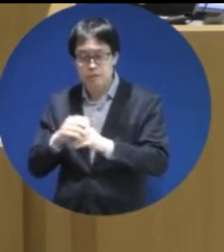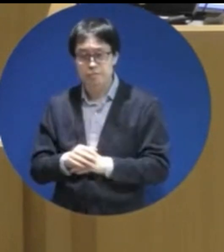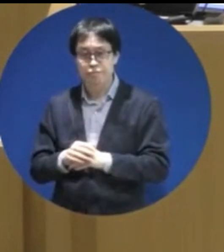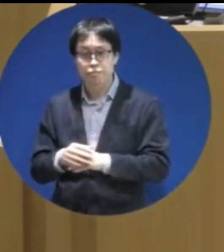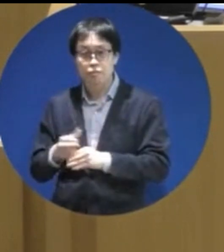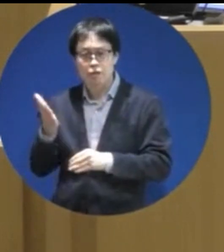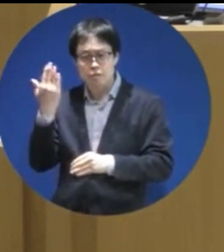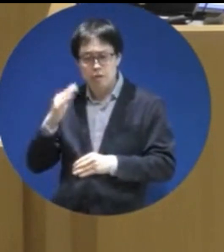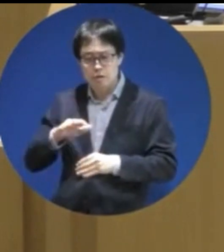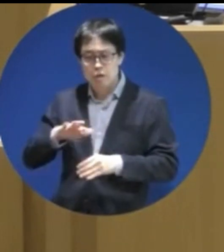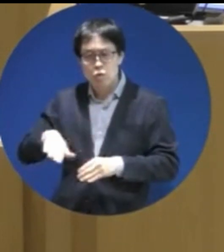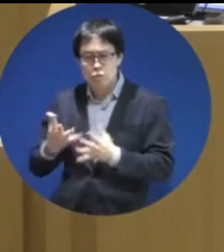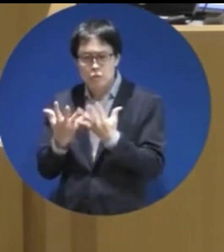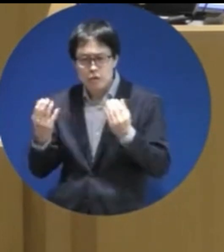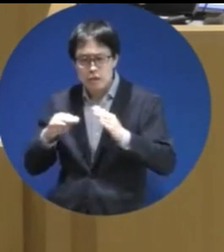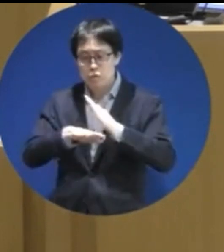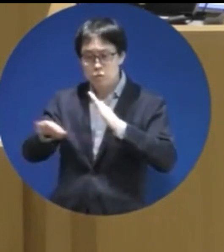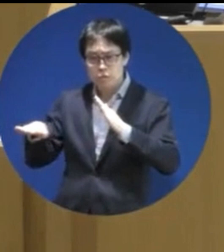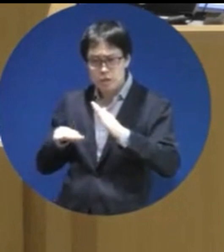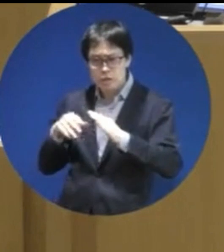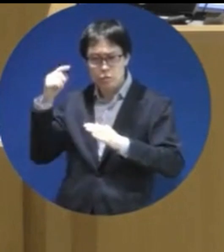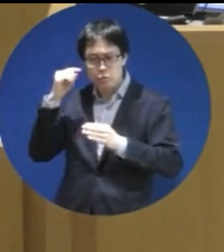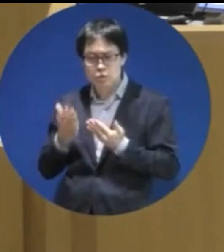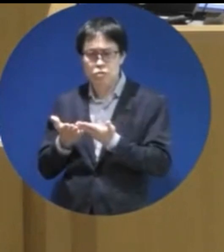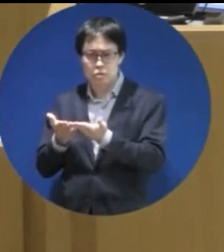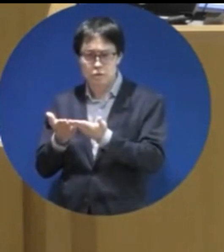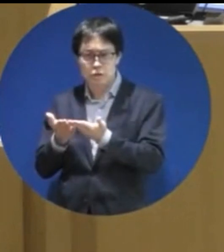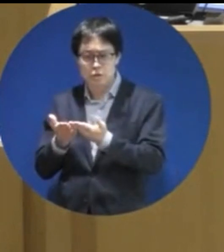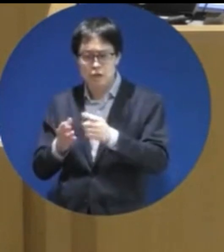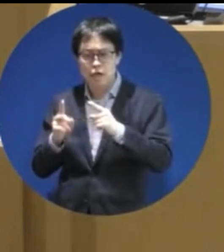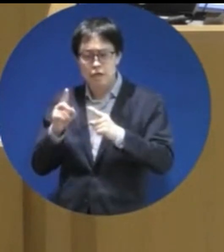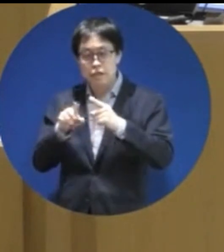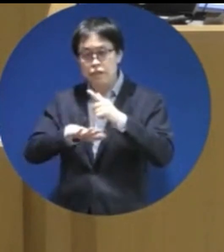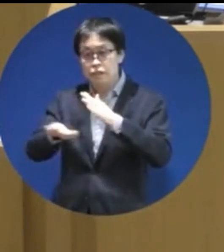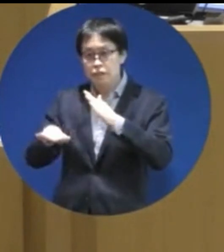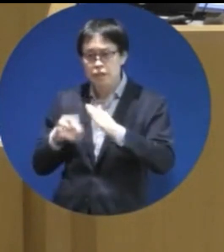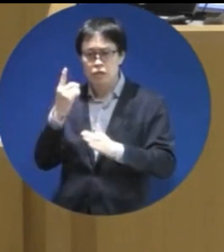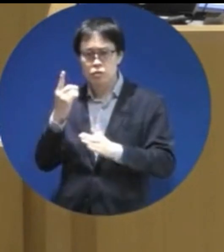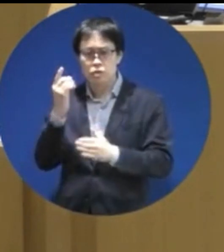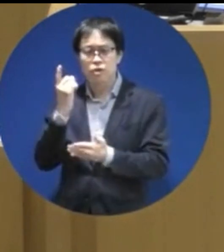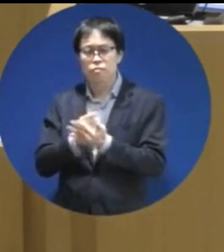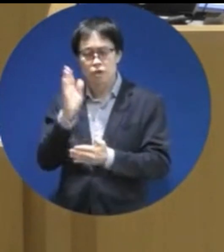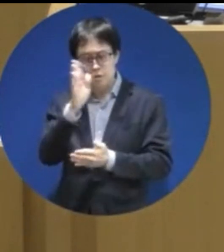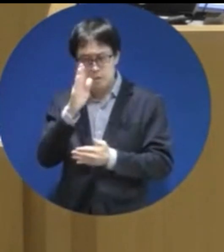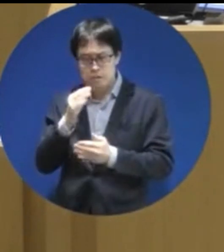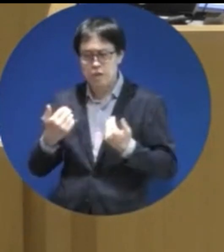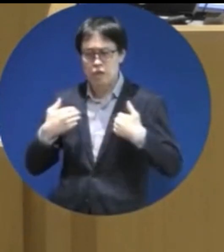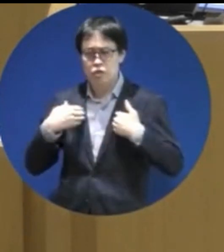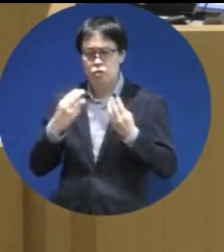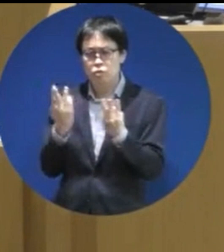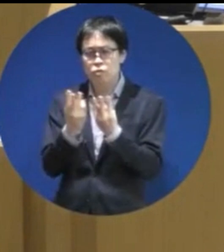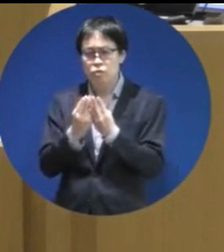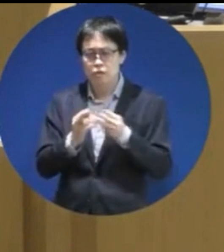ほど多子世帯の声を紹介しました。一家庭に一つではなく、必要なヘルメットの個数分の補助ができるようにするべ